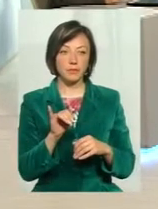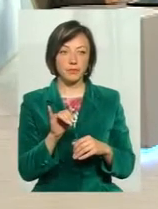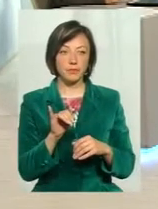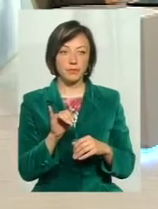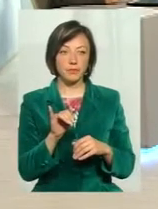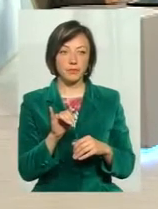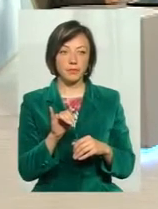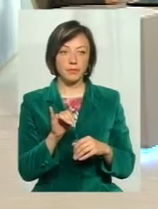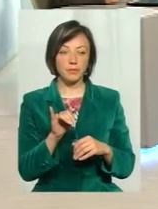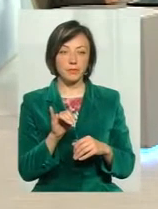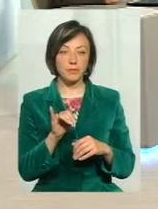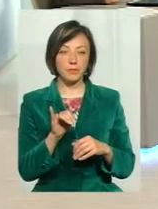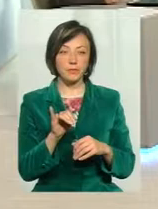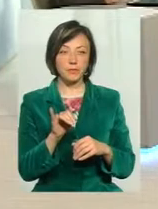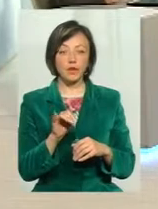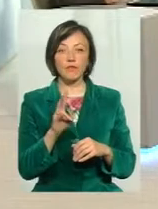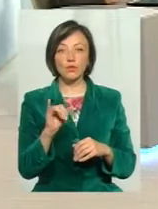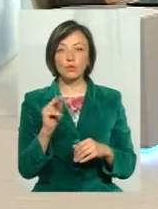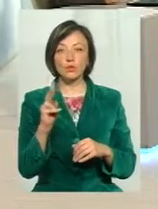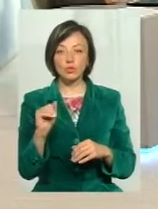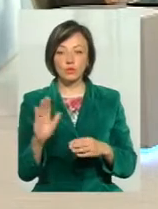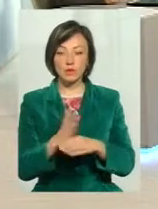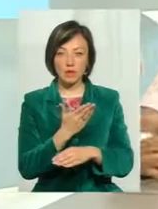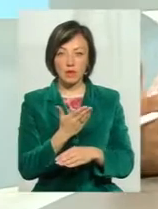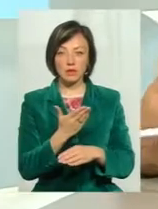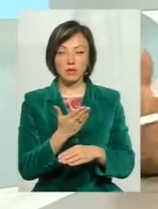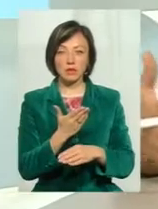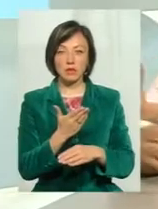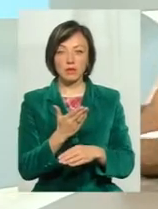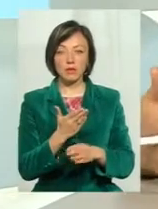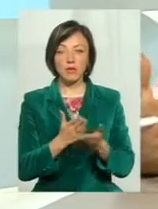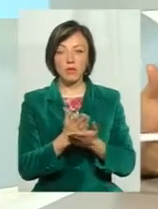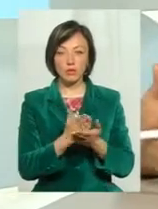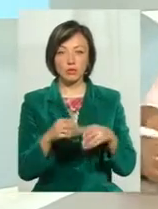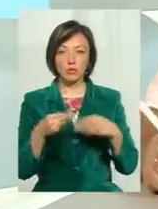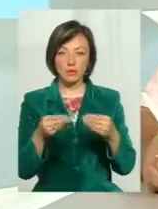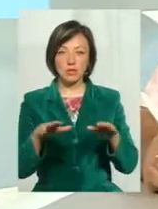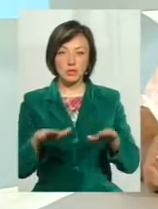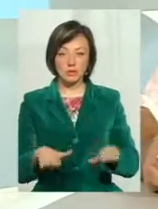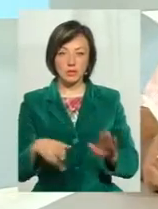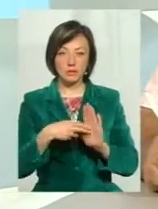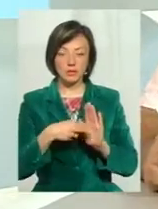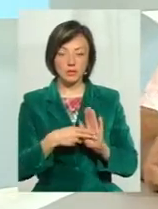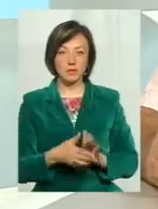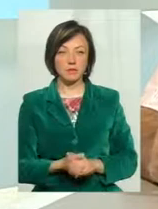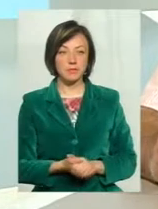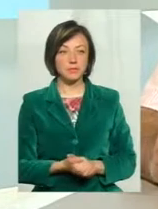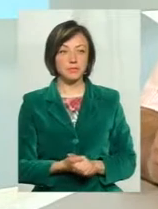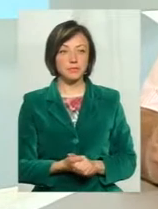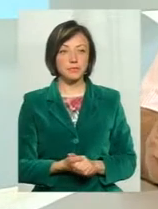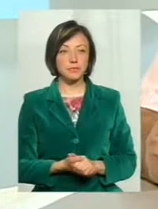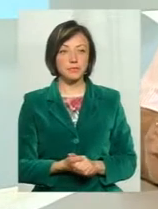так, внучку зняти із тих послуг, які їй надаються за місцем цієї реєстрації.